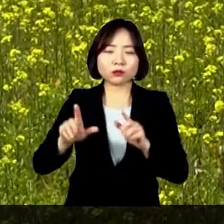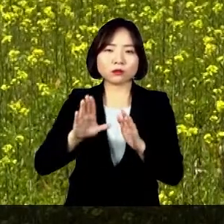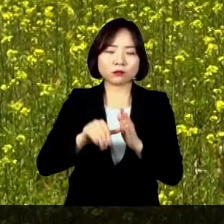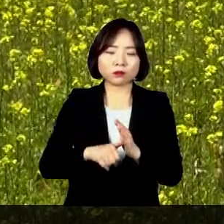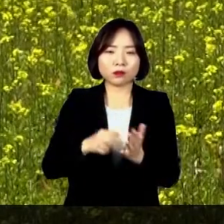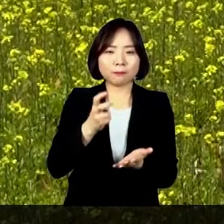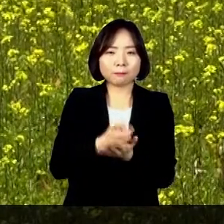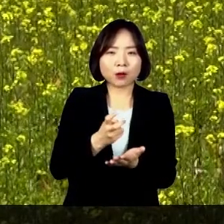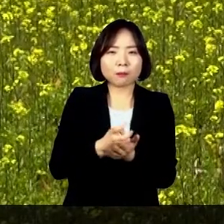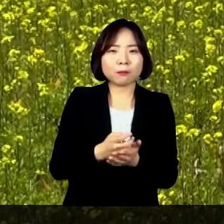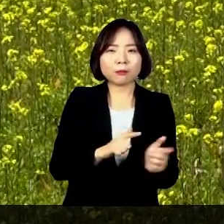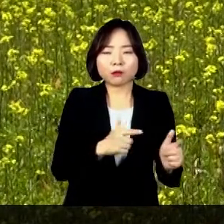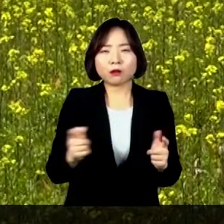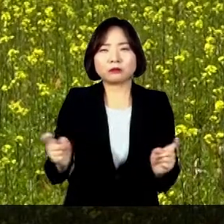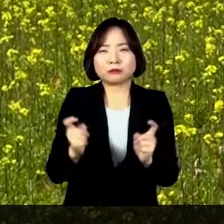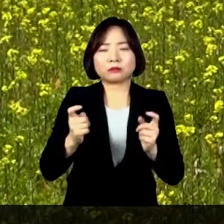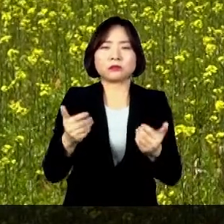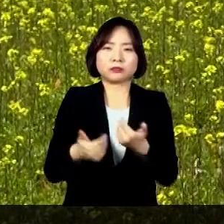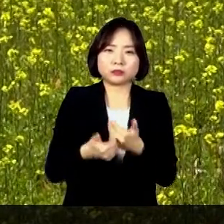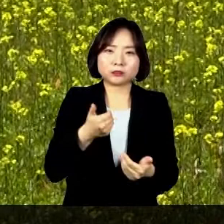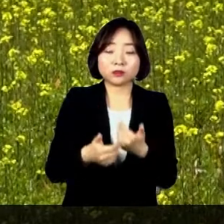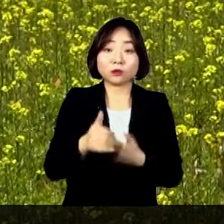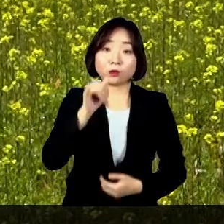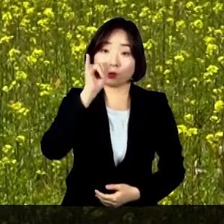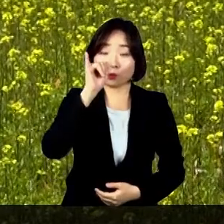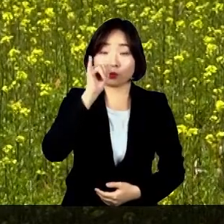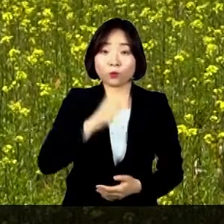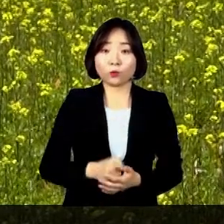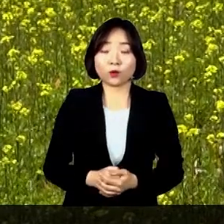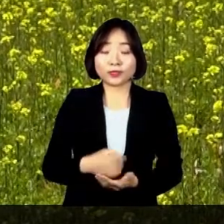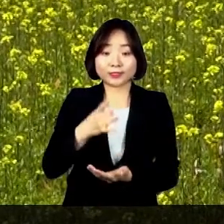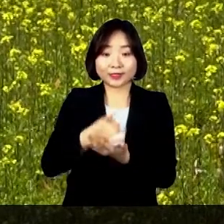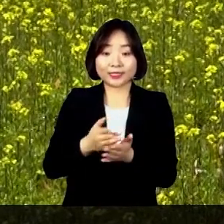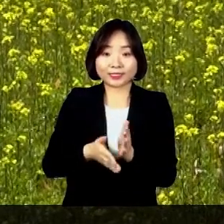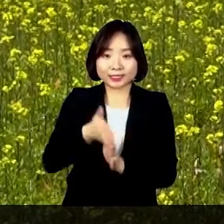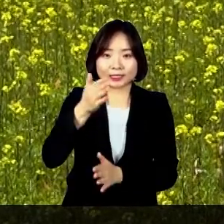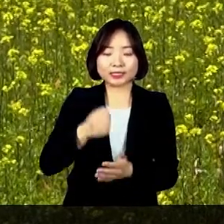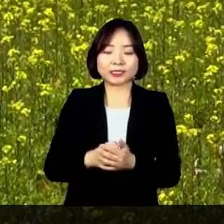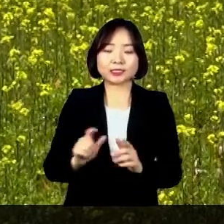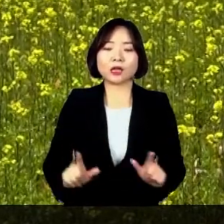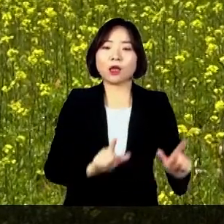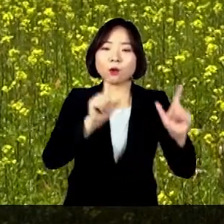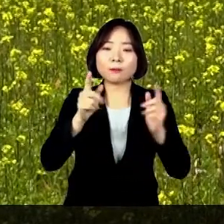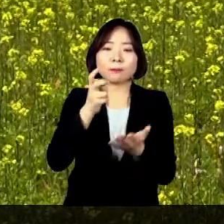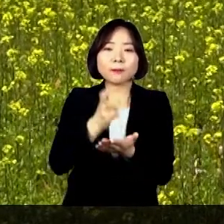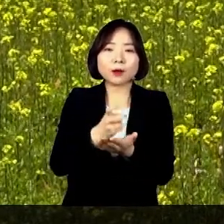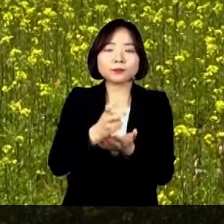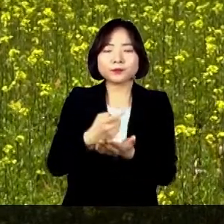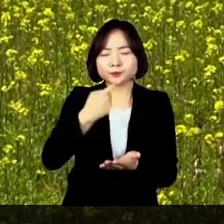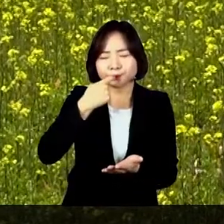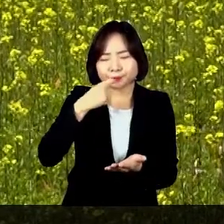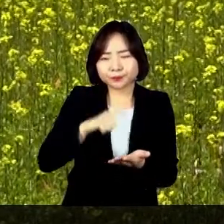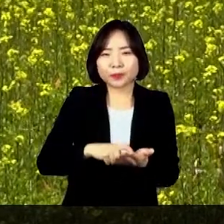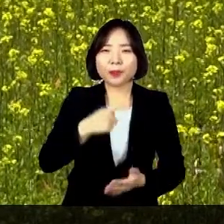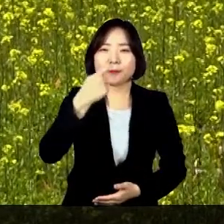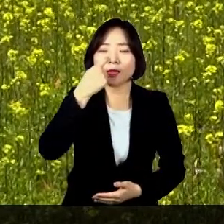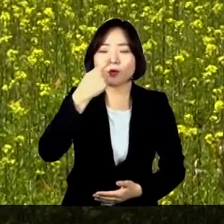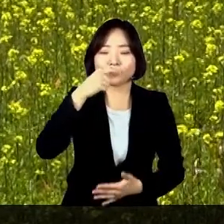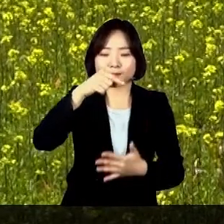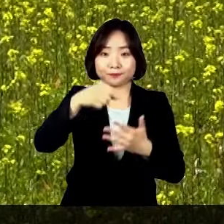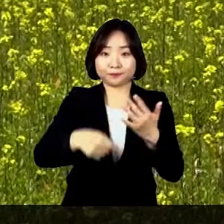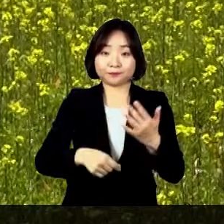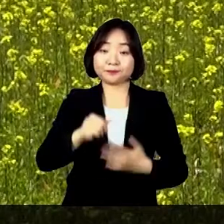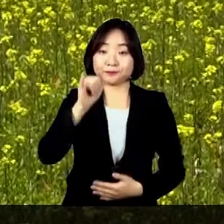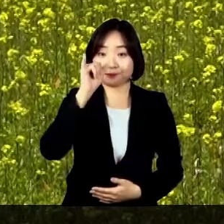일상생활 중에 다양한 법적인 문제와 갈등이 빚어지는데요. 이에 천안시에서는 생활법률을 알기 쉽게 배울 수 있는